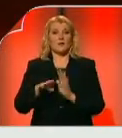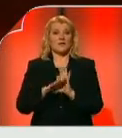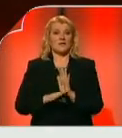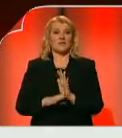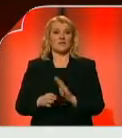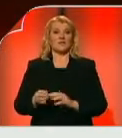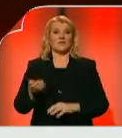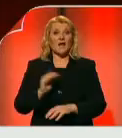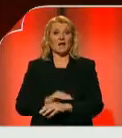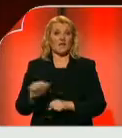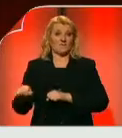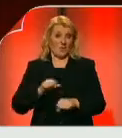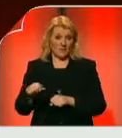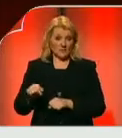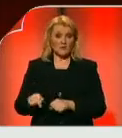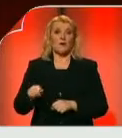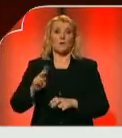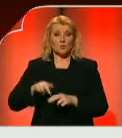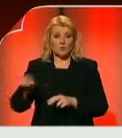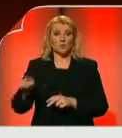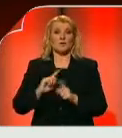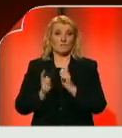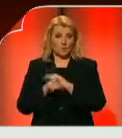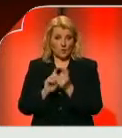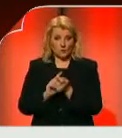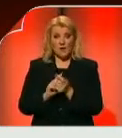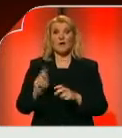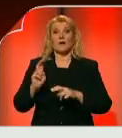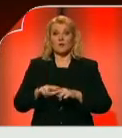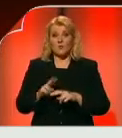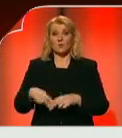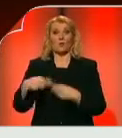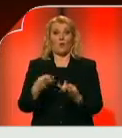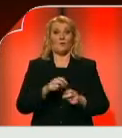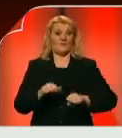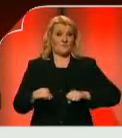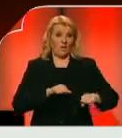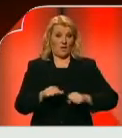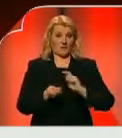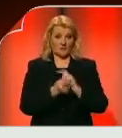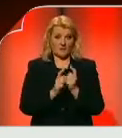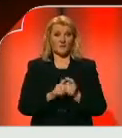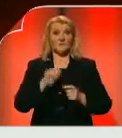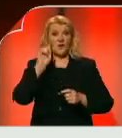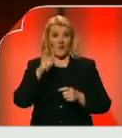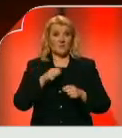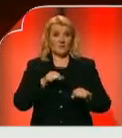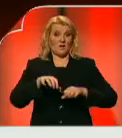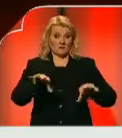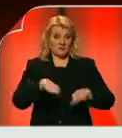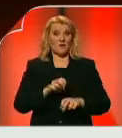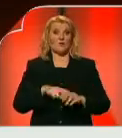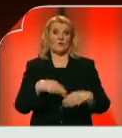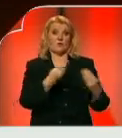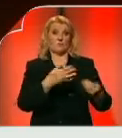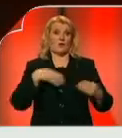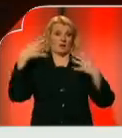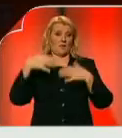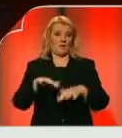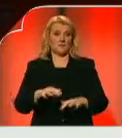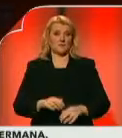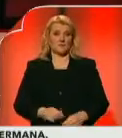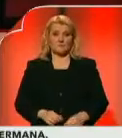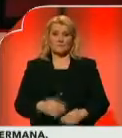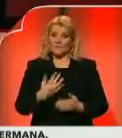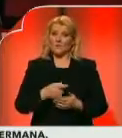vlády. Legislativní rada vlády ten zákon projedná, potom jej projednává vláda. A po schválení vládou jde do poslanecké sněmovny. Takže teď ten horký